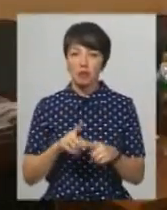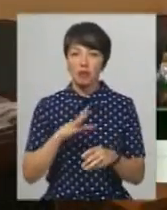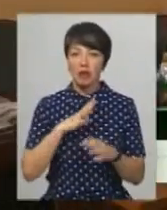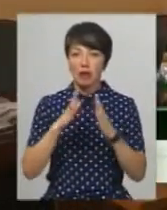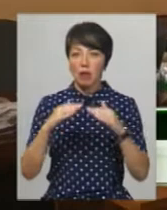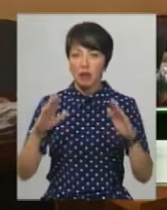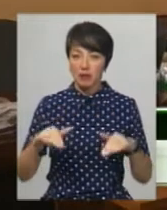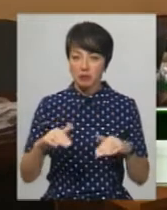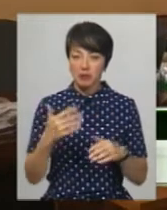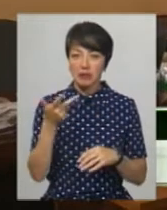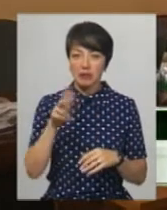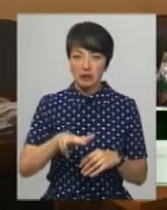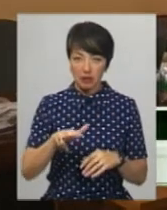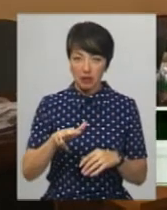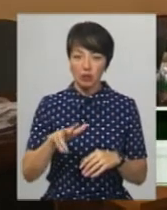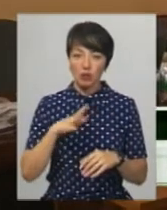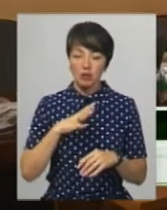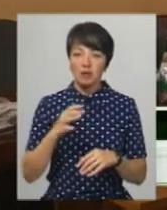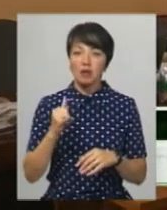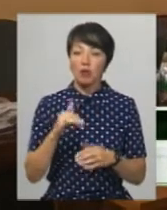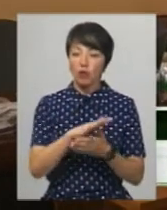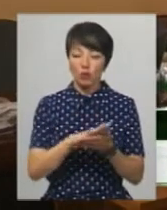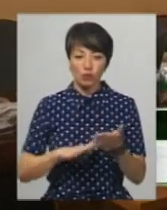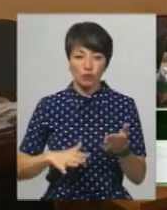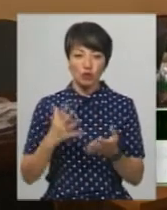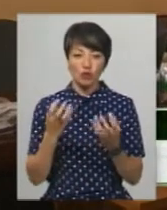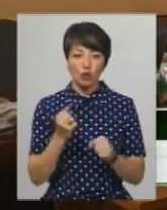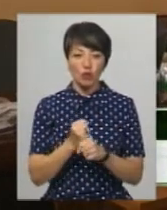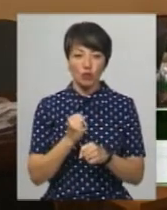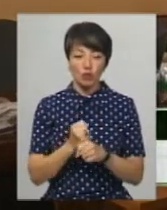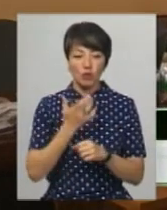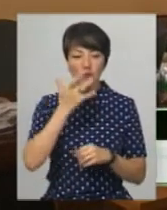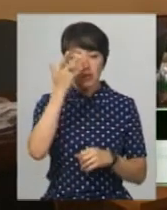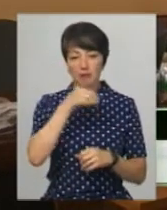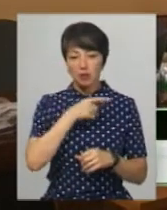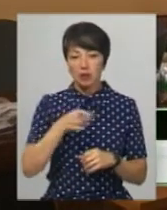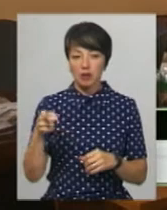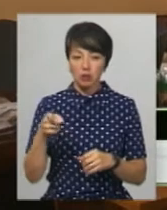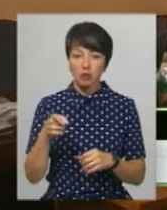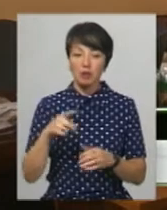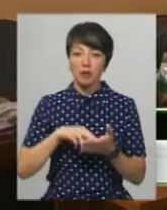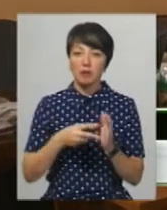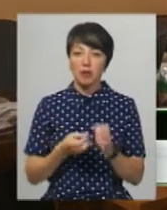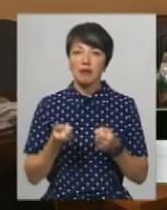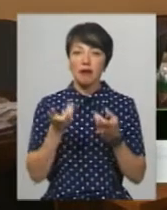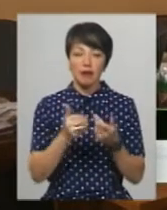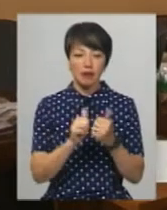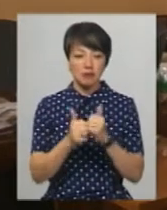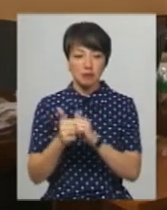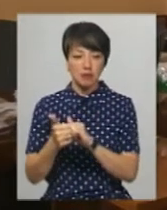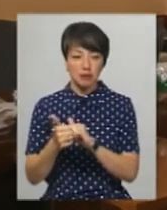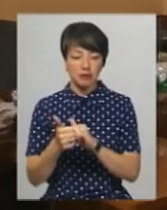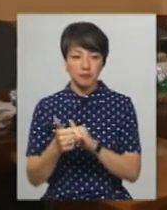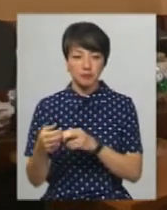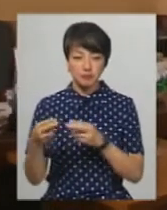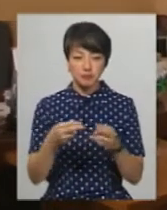наметові табори, 3, наприклад, наметових табори у нас, і вони продовжують ще роботу в літній період, тобто вони передбачають декілька змін.